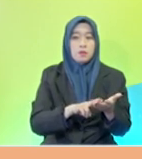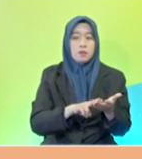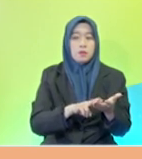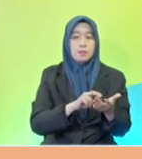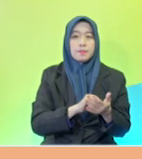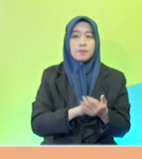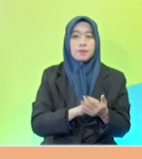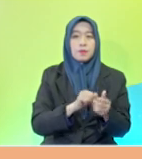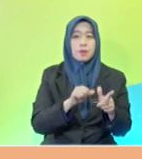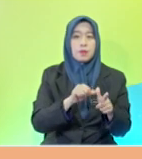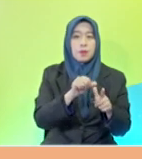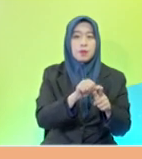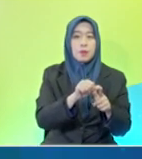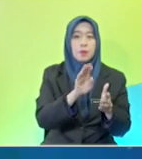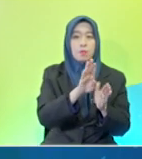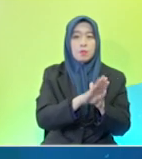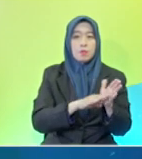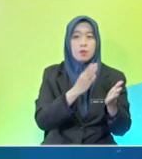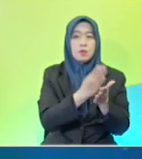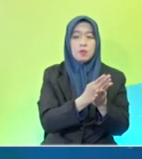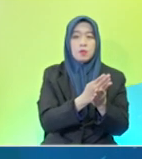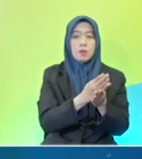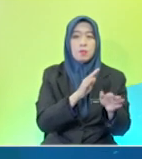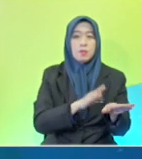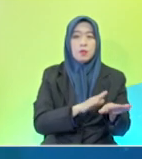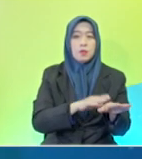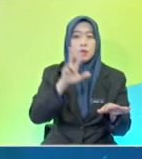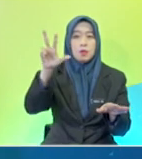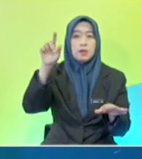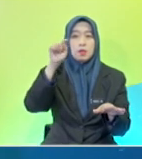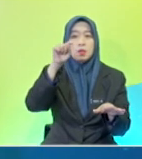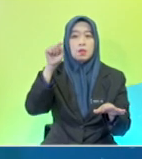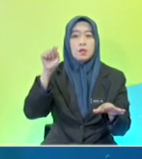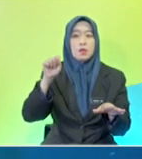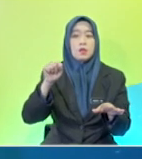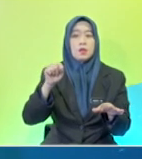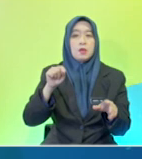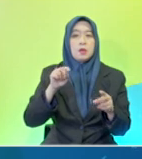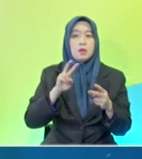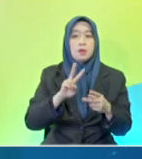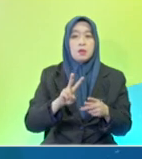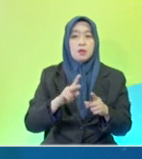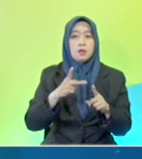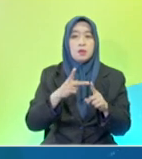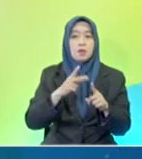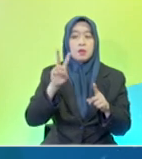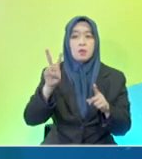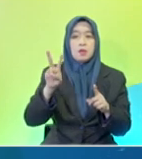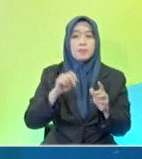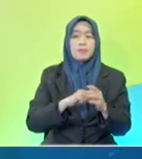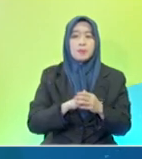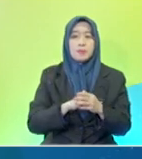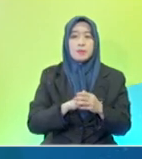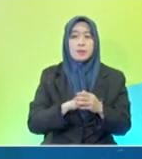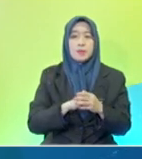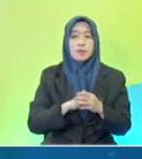Okey, ataupun berhenti di tanda tiga titik yang kedua, Khalif dan juga Fatin. Okey, kita nak berhenti pada titik yang kedua, Ustazah. Titik yang